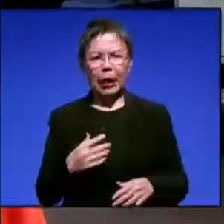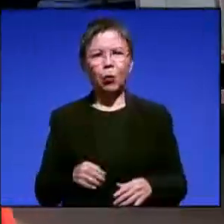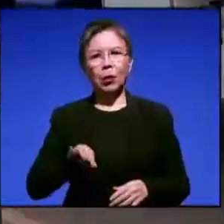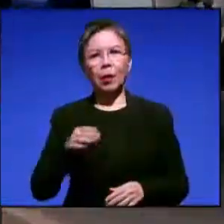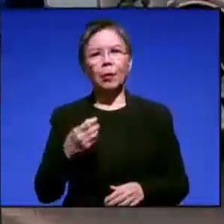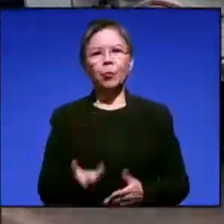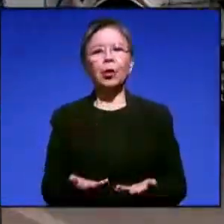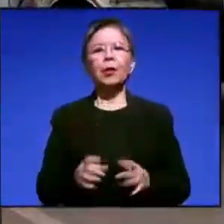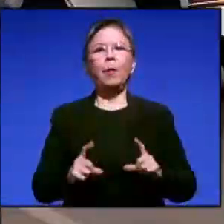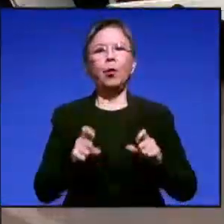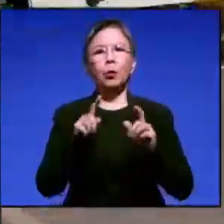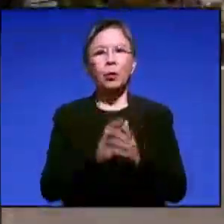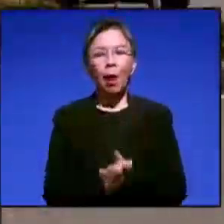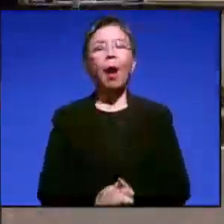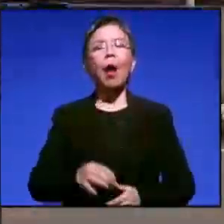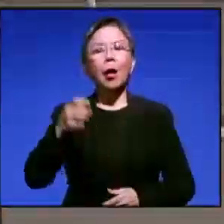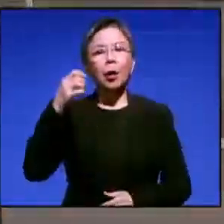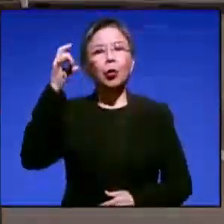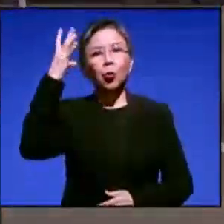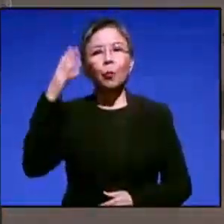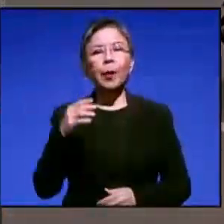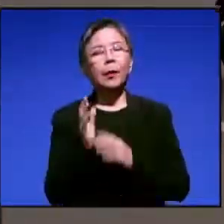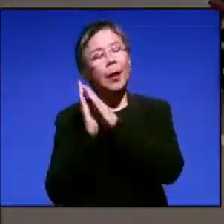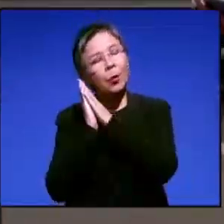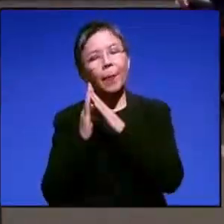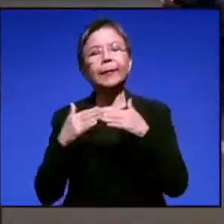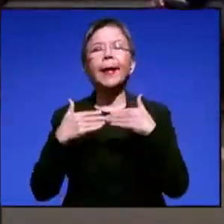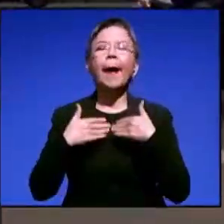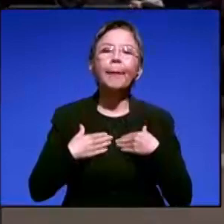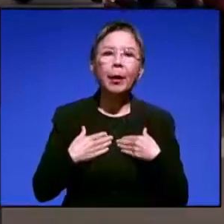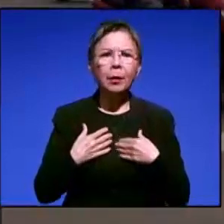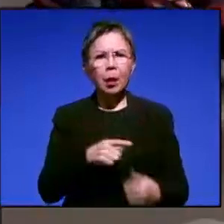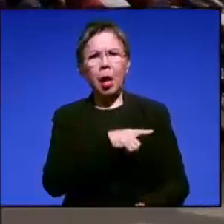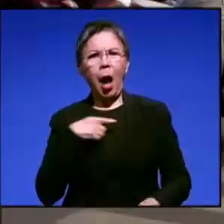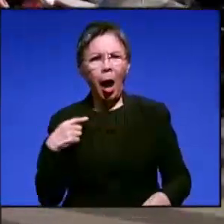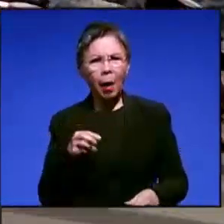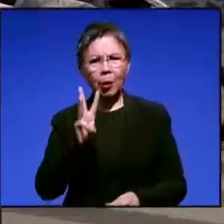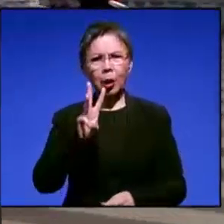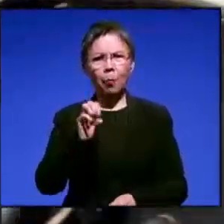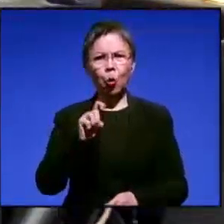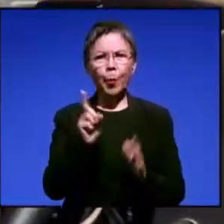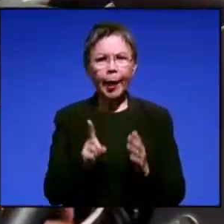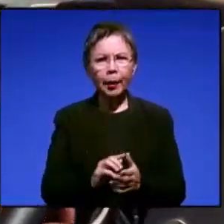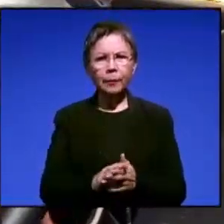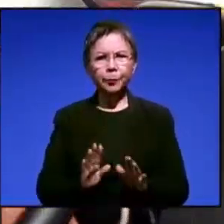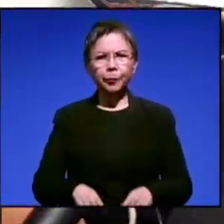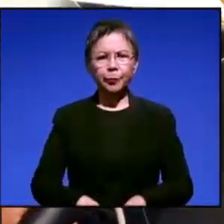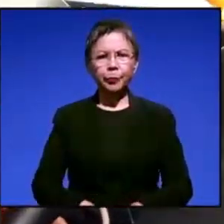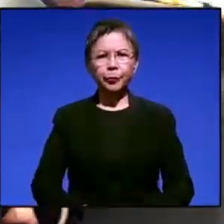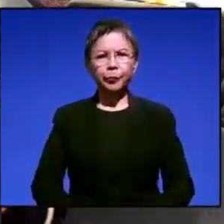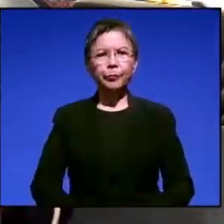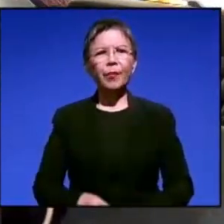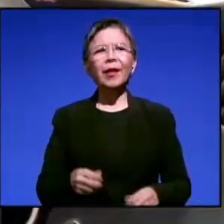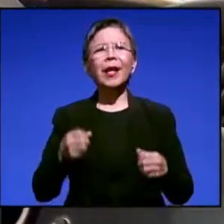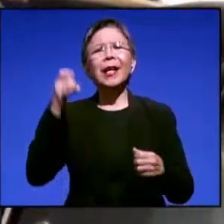orang ketiduran lampu merah. Oh, sudah berapa lama dia tadi? Hampir 30 menit. 30 menit di lampu merah ya? Iya, memang mungkin